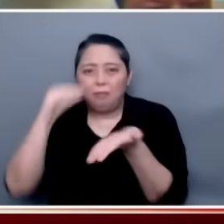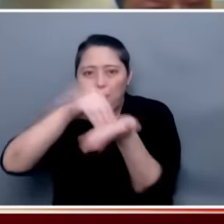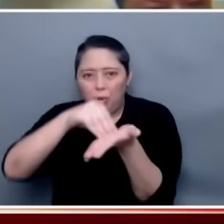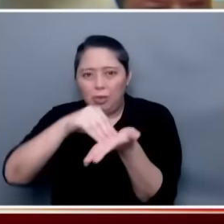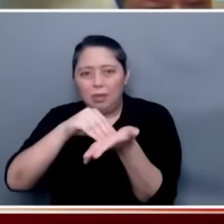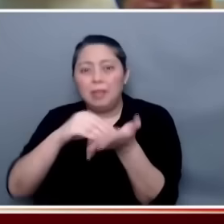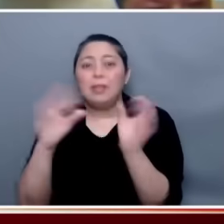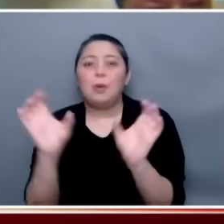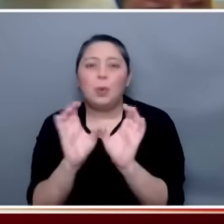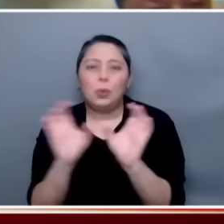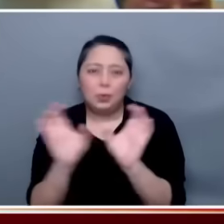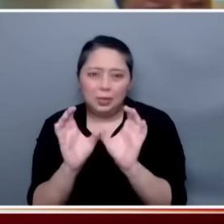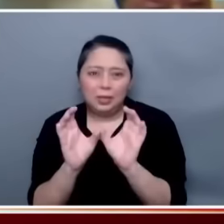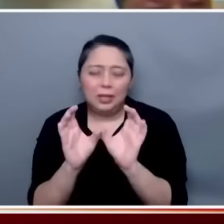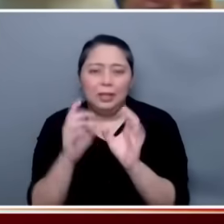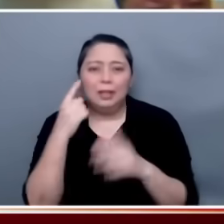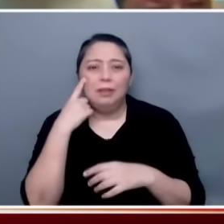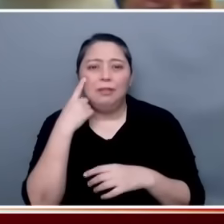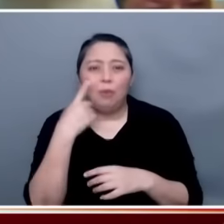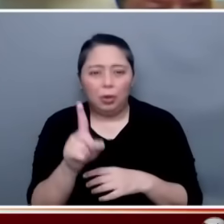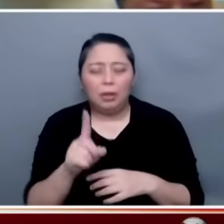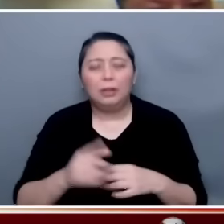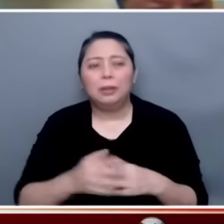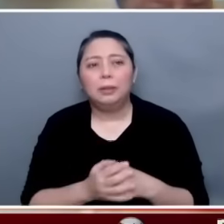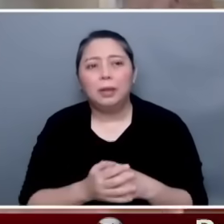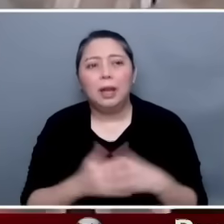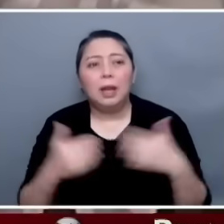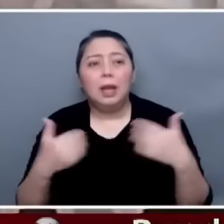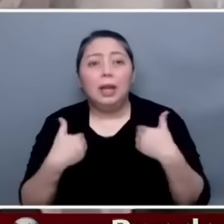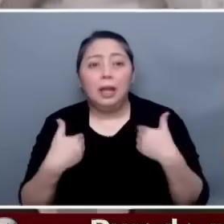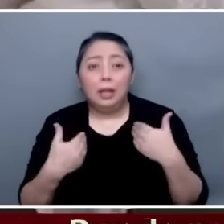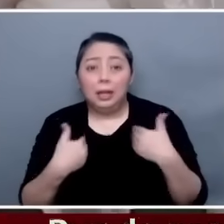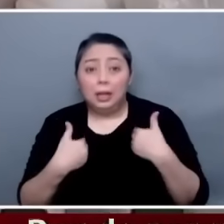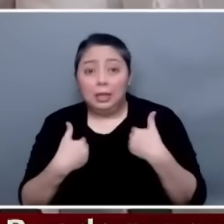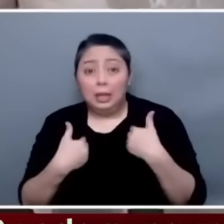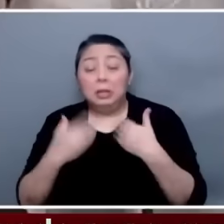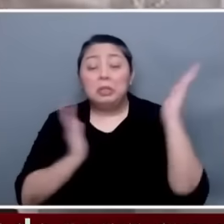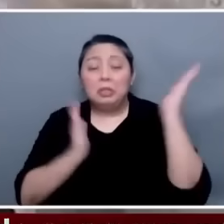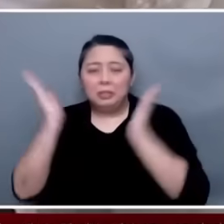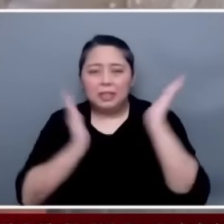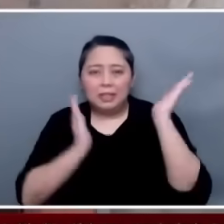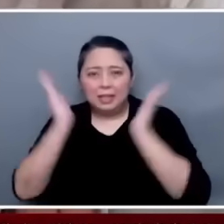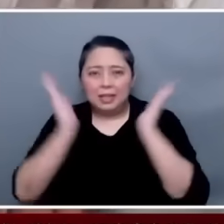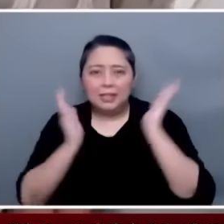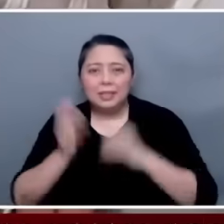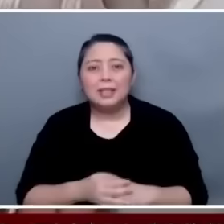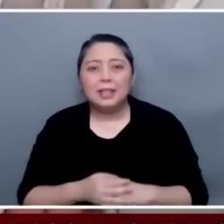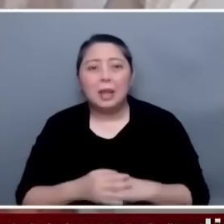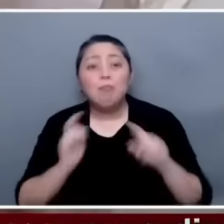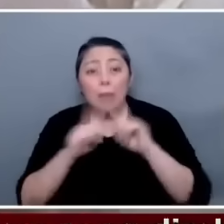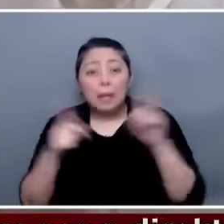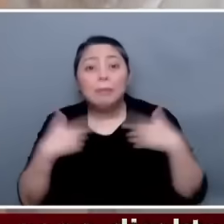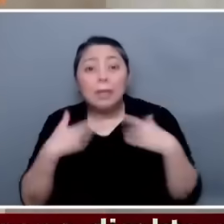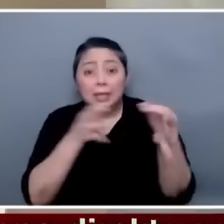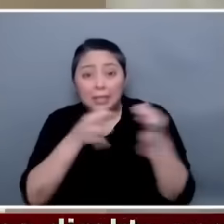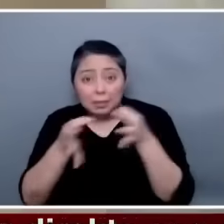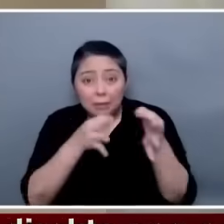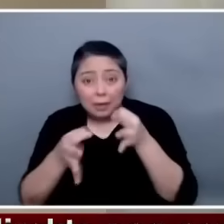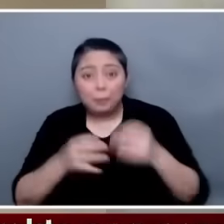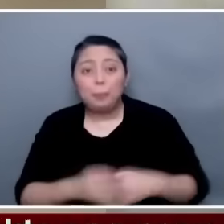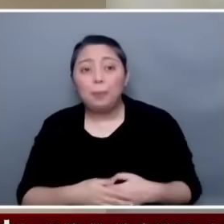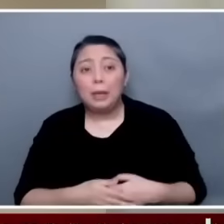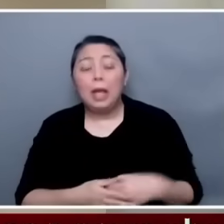nang ipinaliwanag ni COMELEC Chairman Sheriff Abbas, hindi umano magkadugo sina Dennis Uy ng Udena